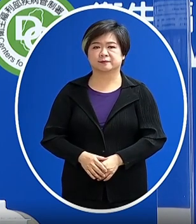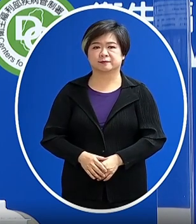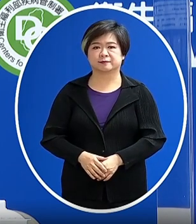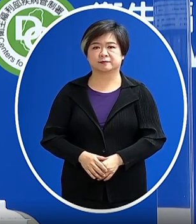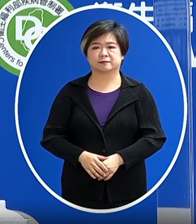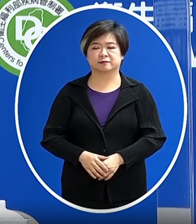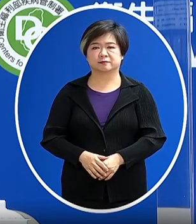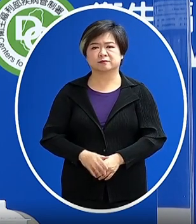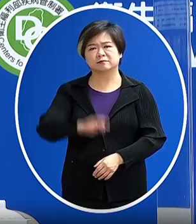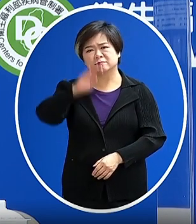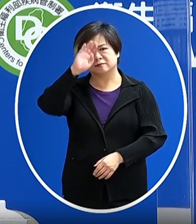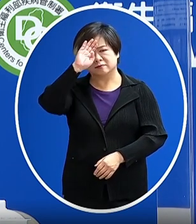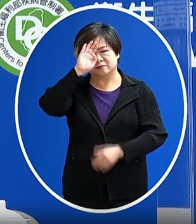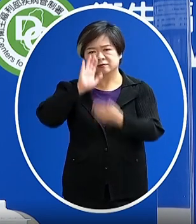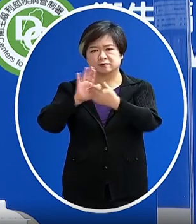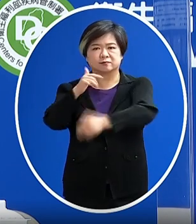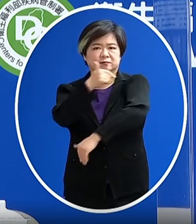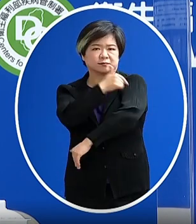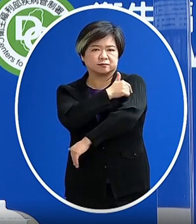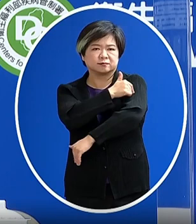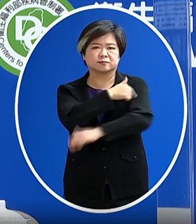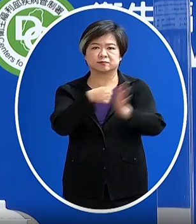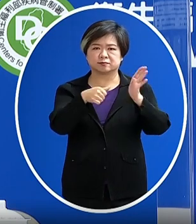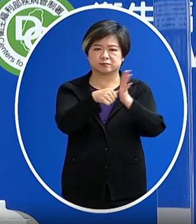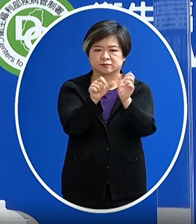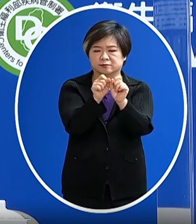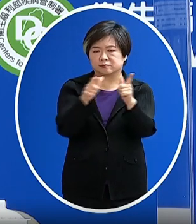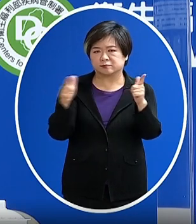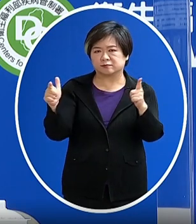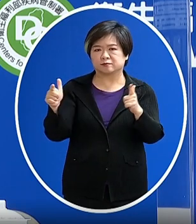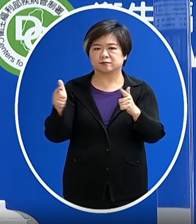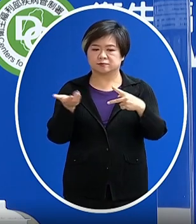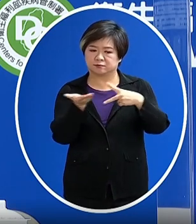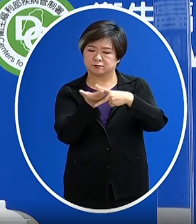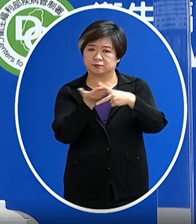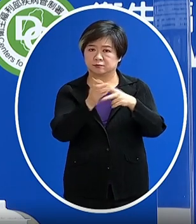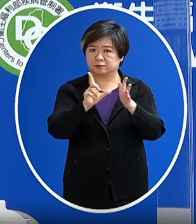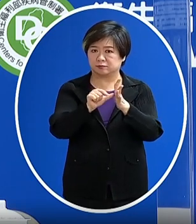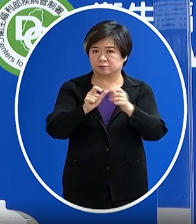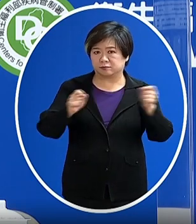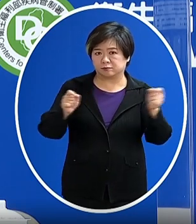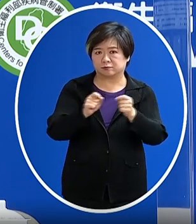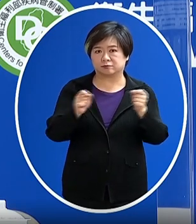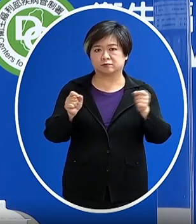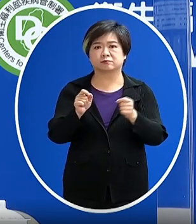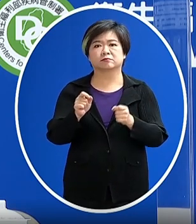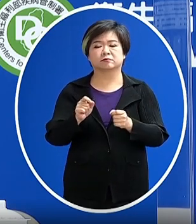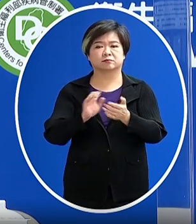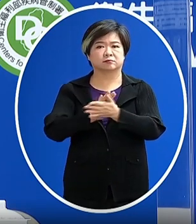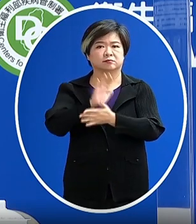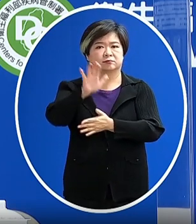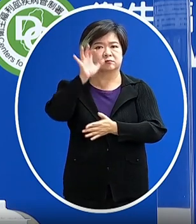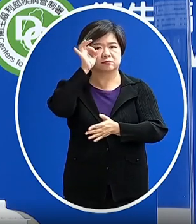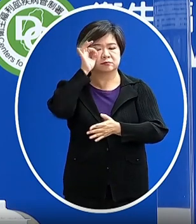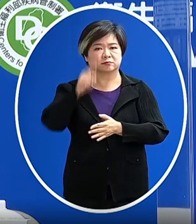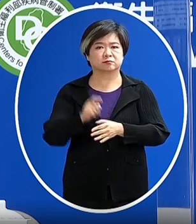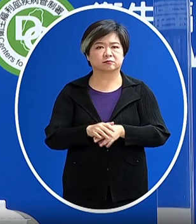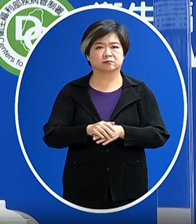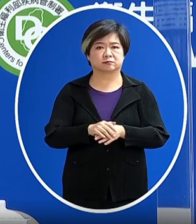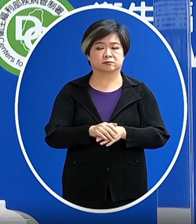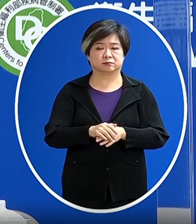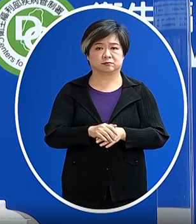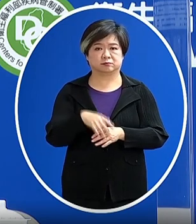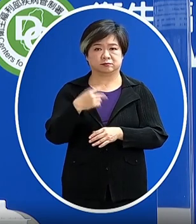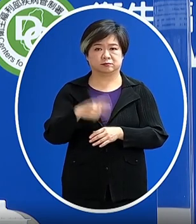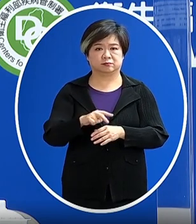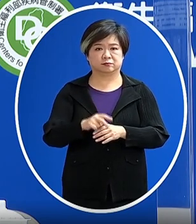不同的疫苗，不同的施打的方式，间隔的时间，那根据越来越多的相关的一个